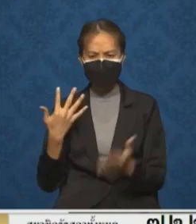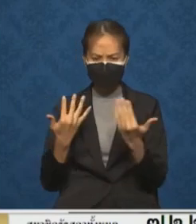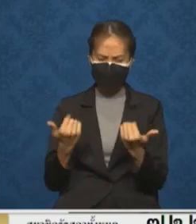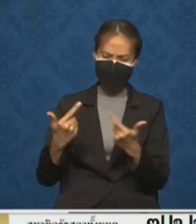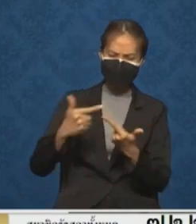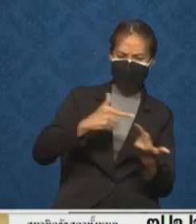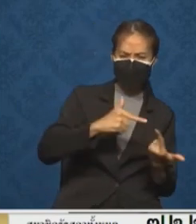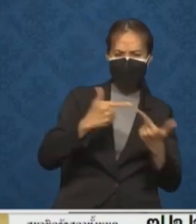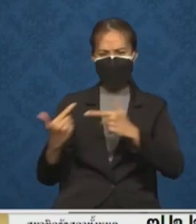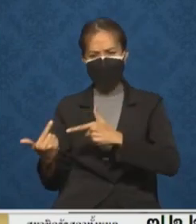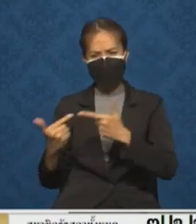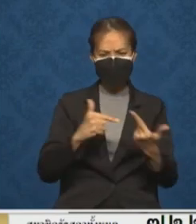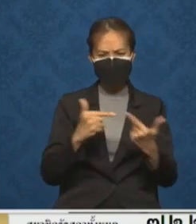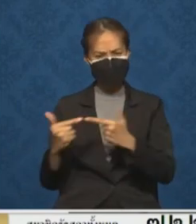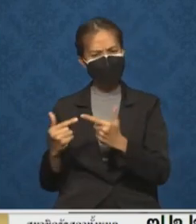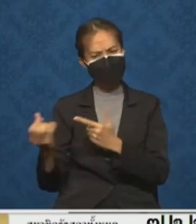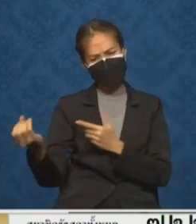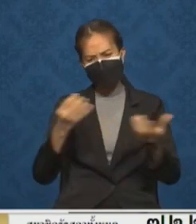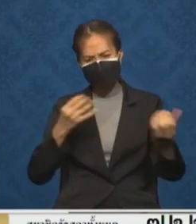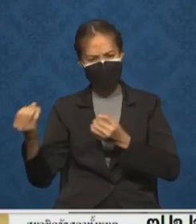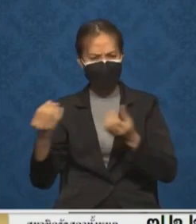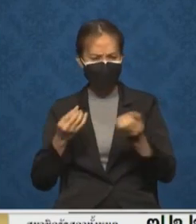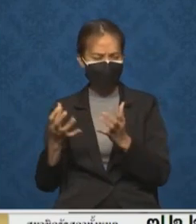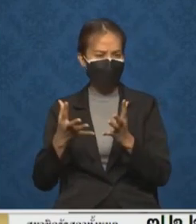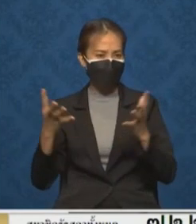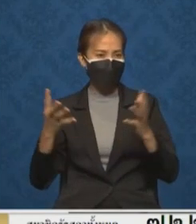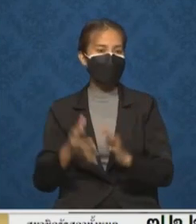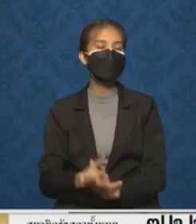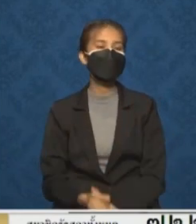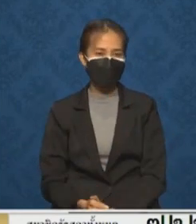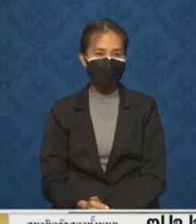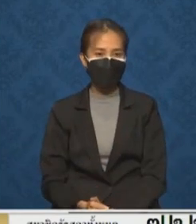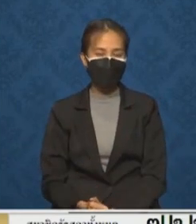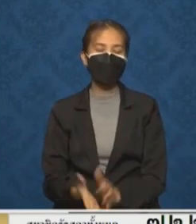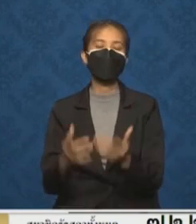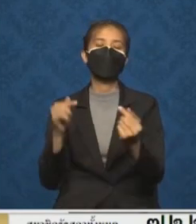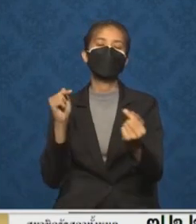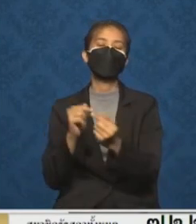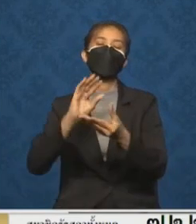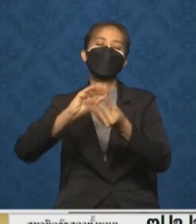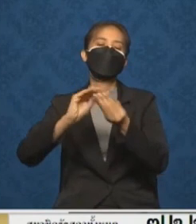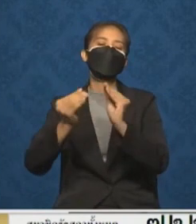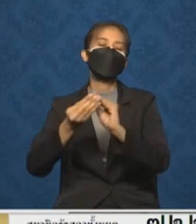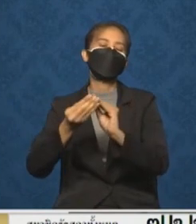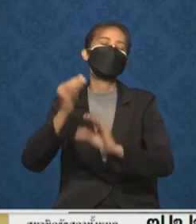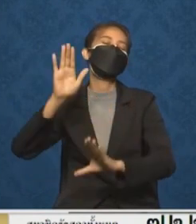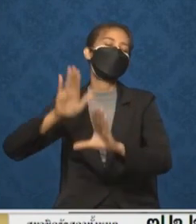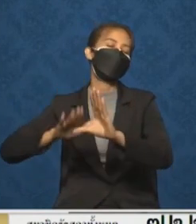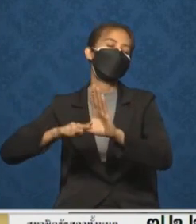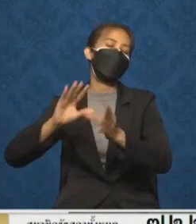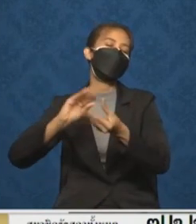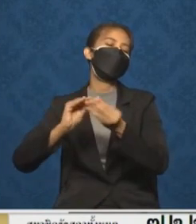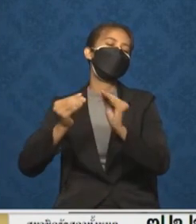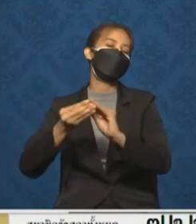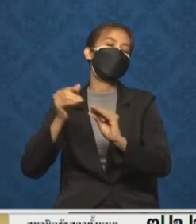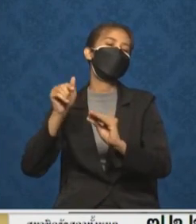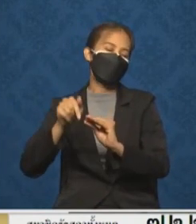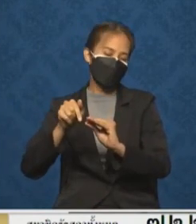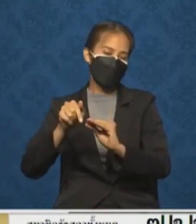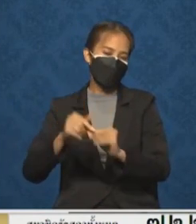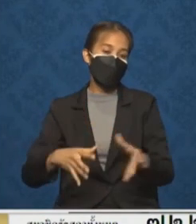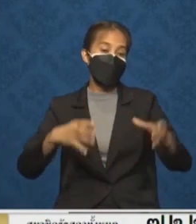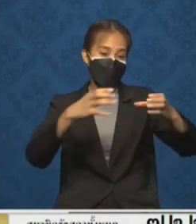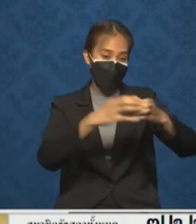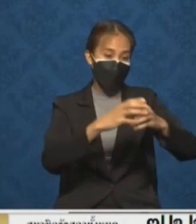นี้คือประเด็นของหมายเลขหรือเบอร์ของผู้สมัครรับเลือกตั้งกับของพรรคการเมื